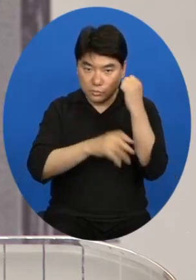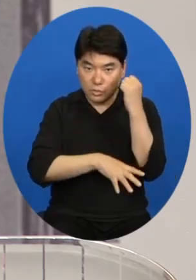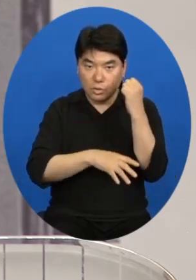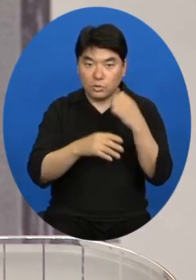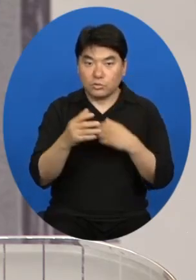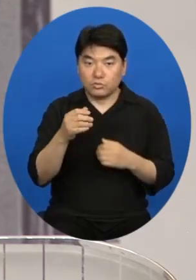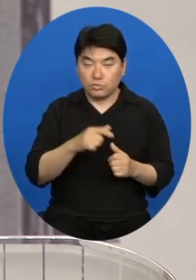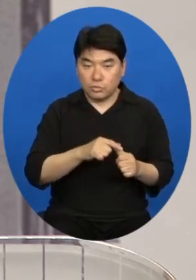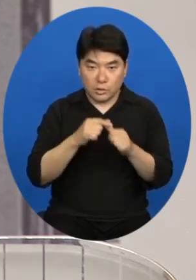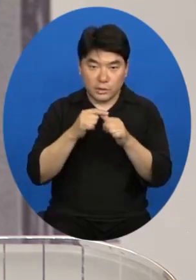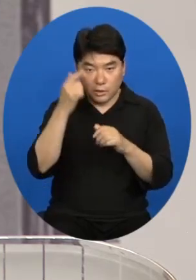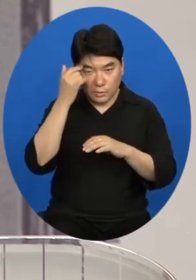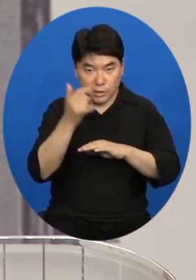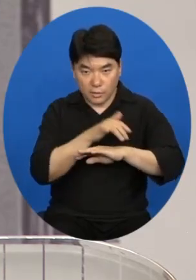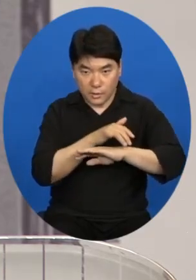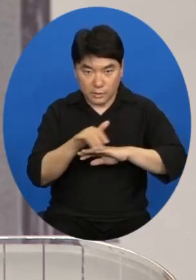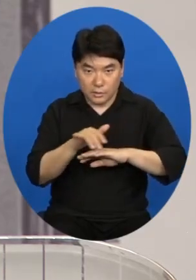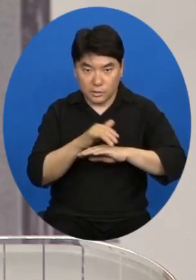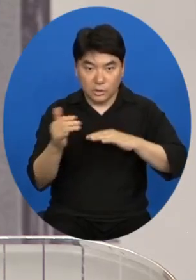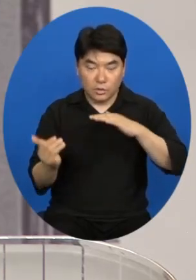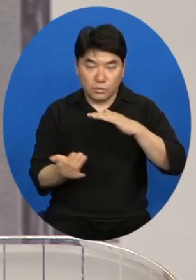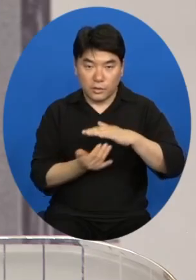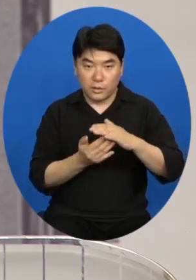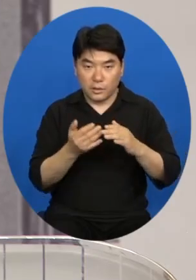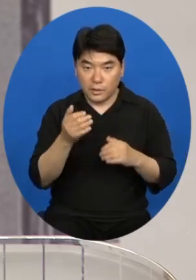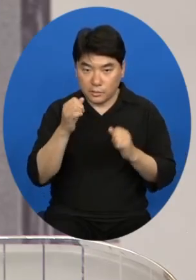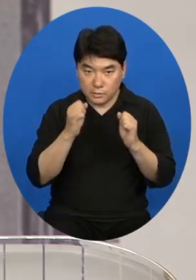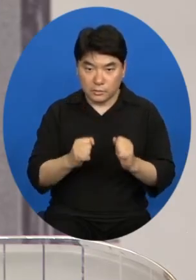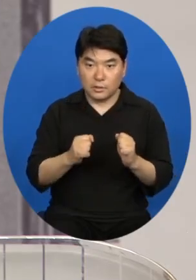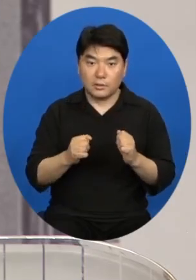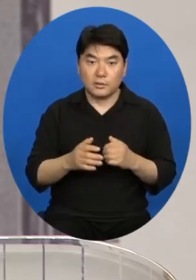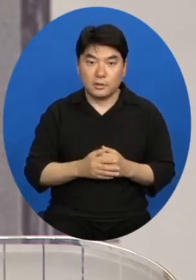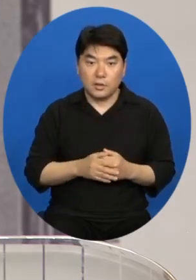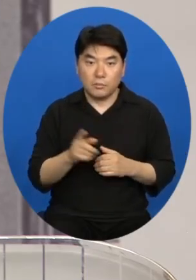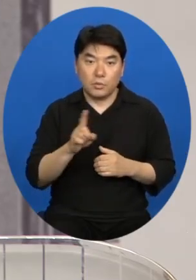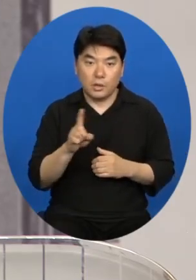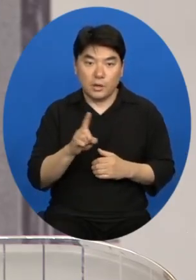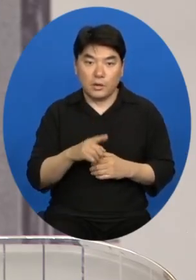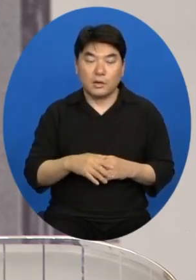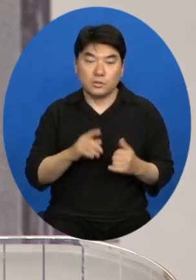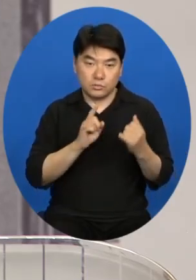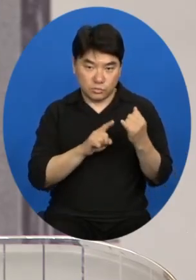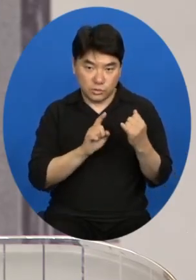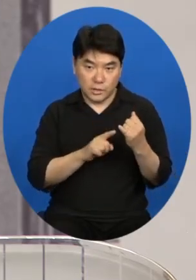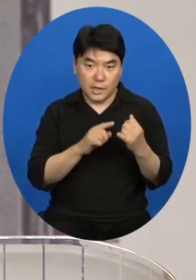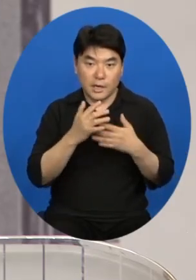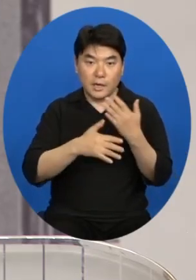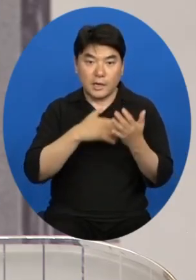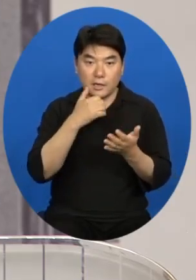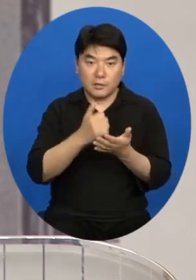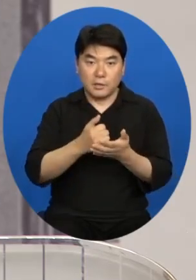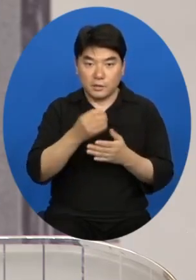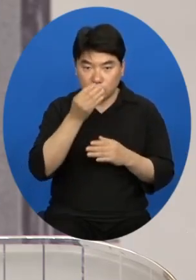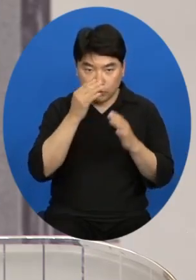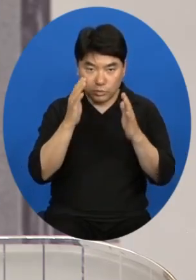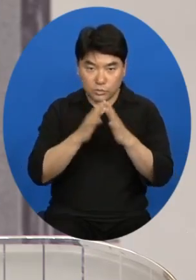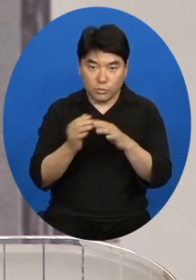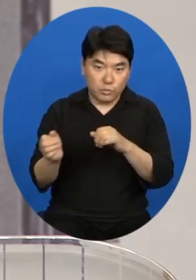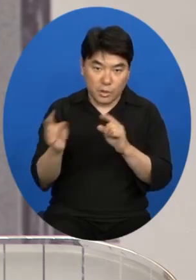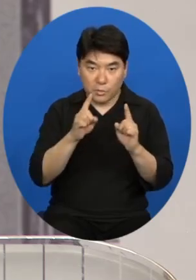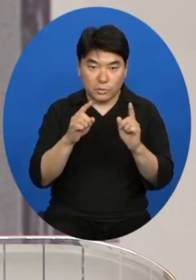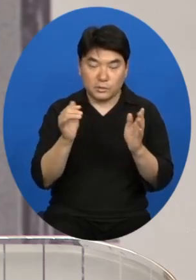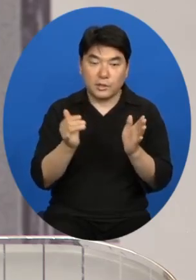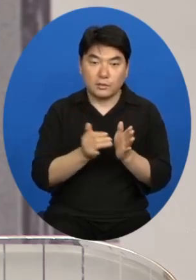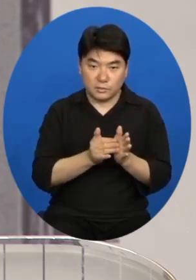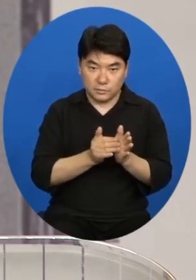구원의 계획을 이루고 계셨어요. 그 무엇이냐면 그분이 하나님의 성전으로 회복되었다는